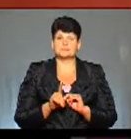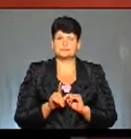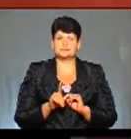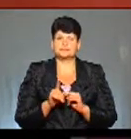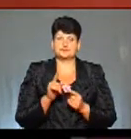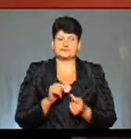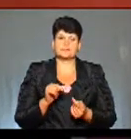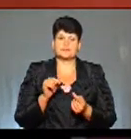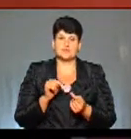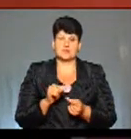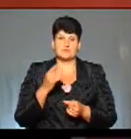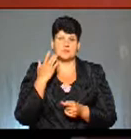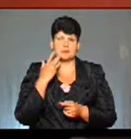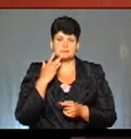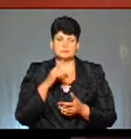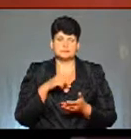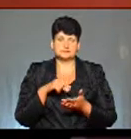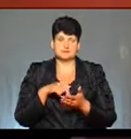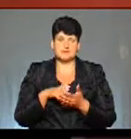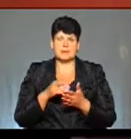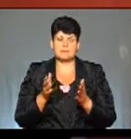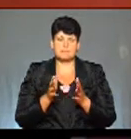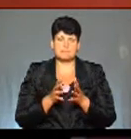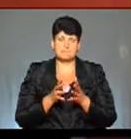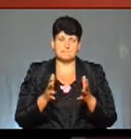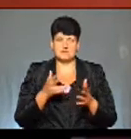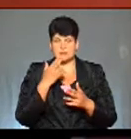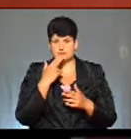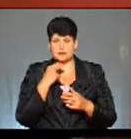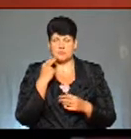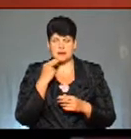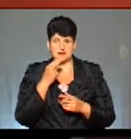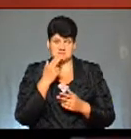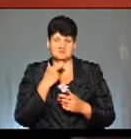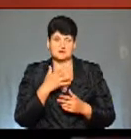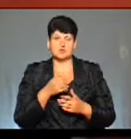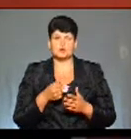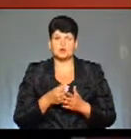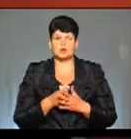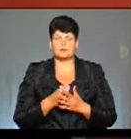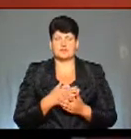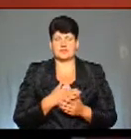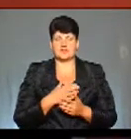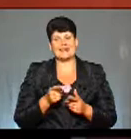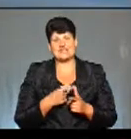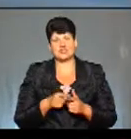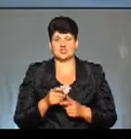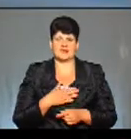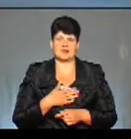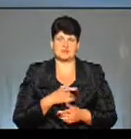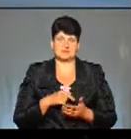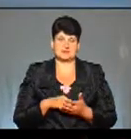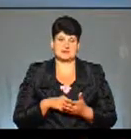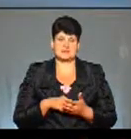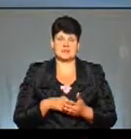відповідно, американські міста більш адаптовані, тобто набагато краще адаптовані, ніж поки що наші міста. Зараз